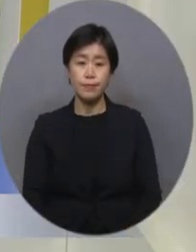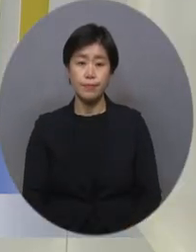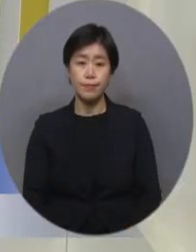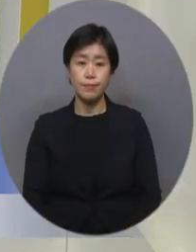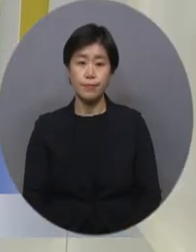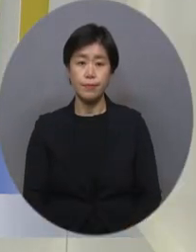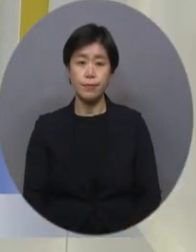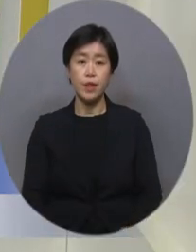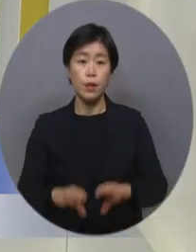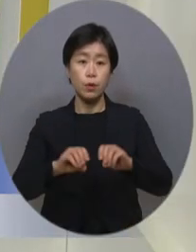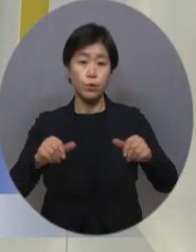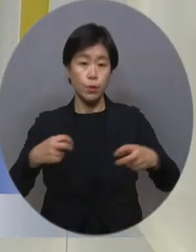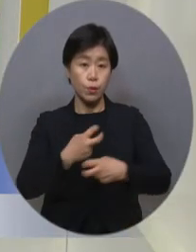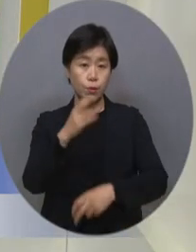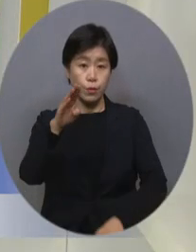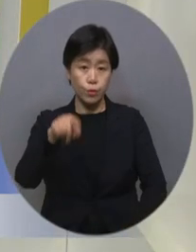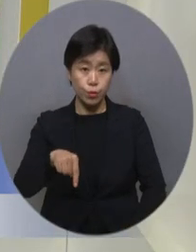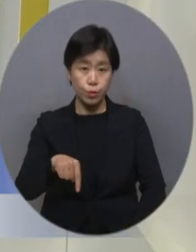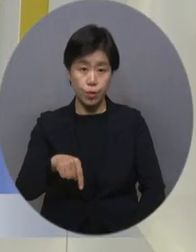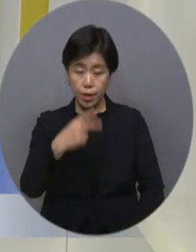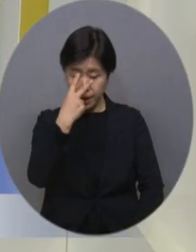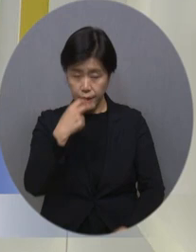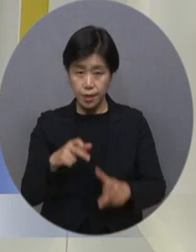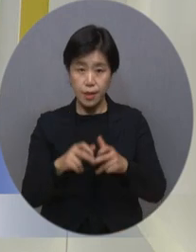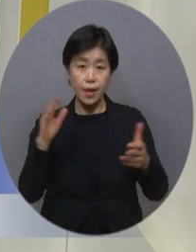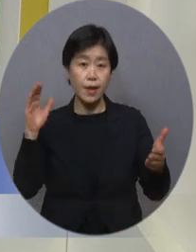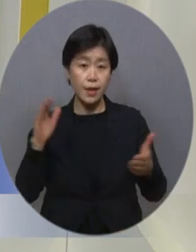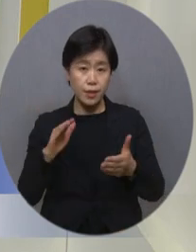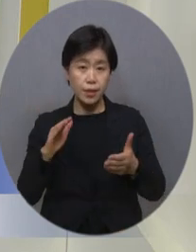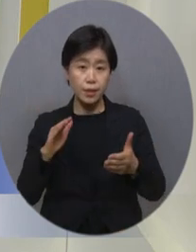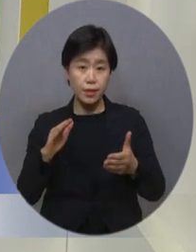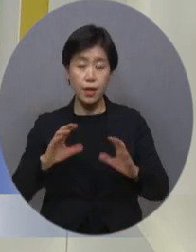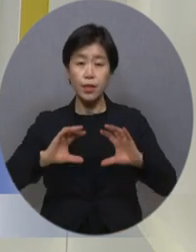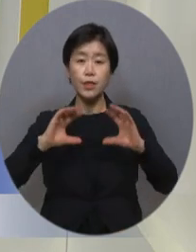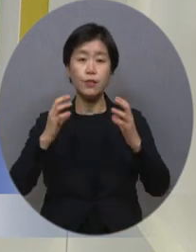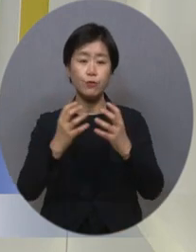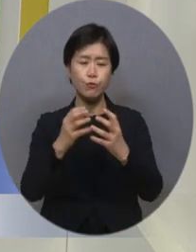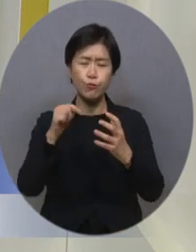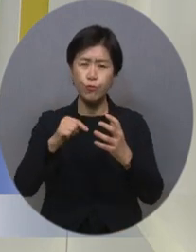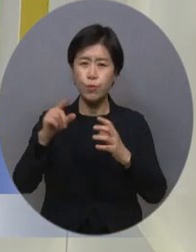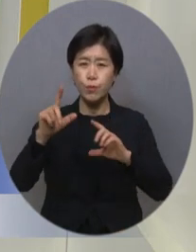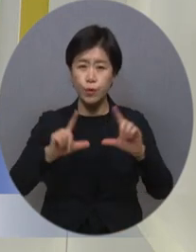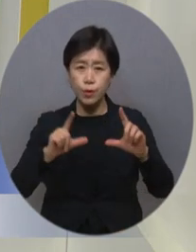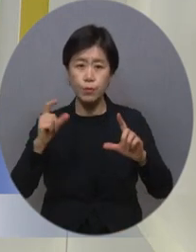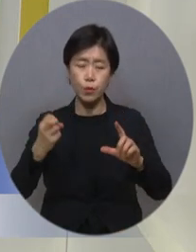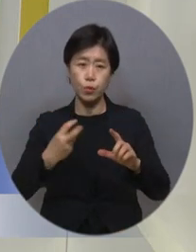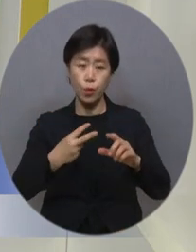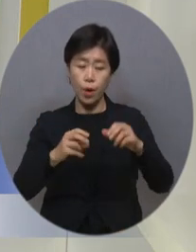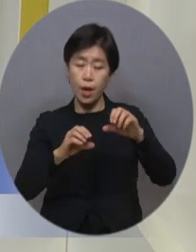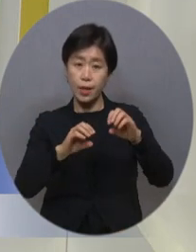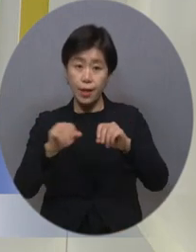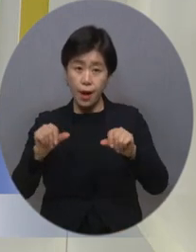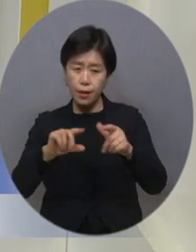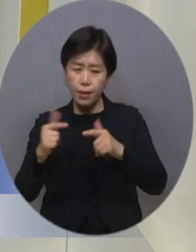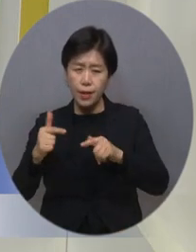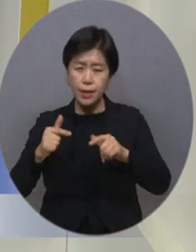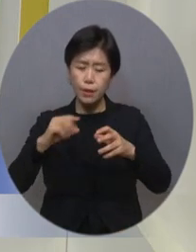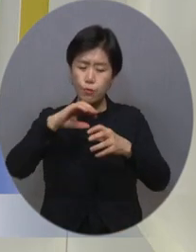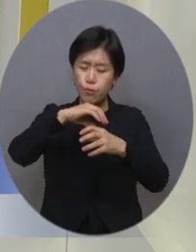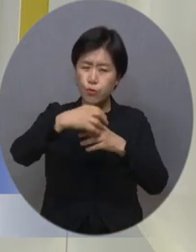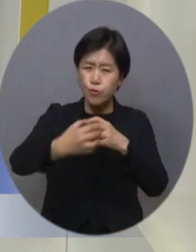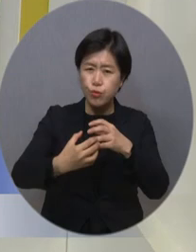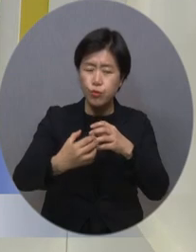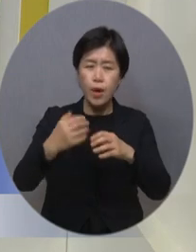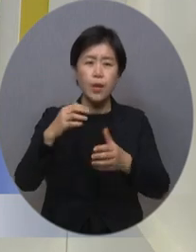다음 뉴스입니다 국토교통부가 시각장애 학생들이 지구의 형태와 대륙의 위치를 손끝으로 느낄 수 있도록이